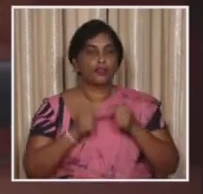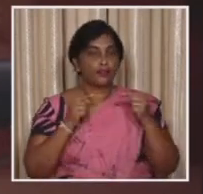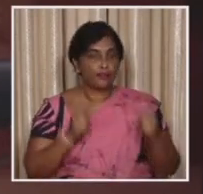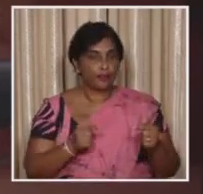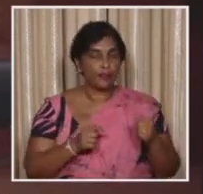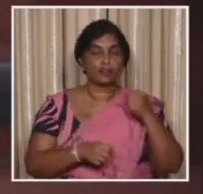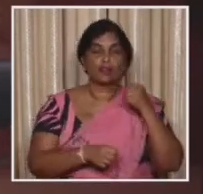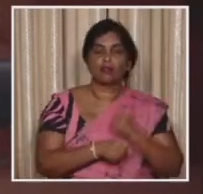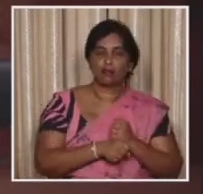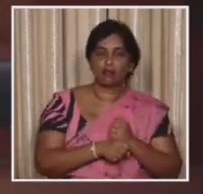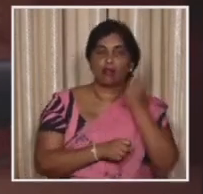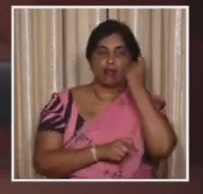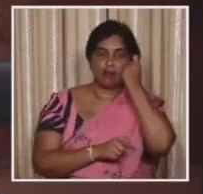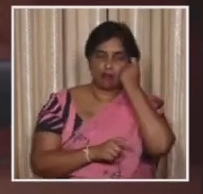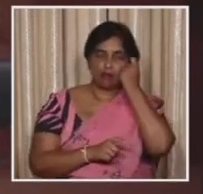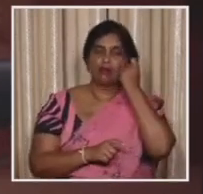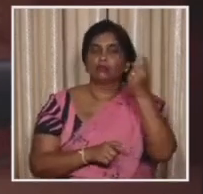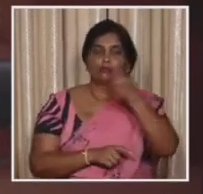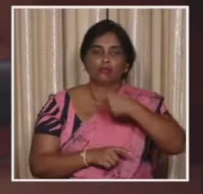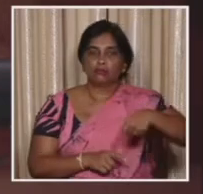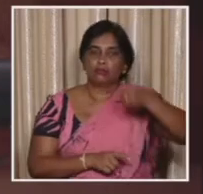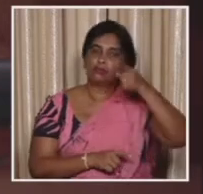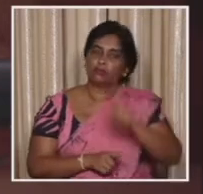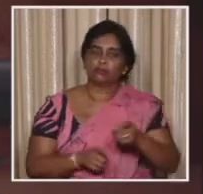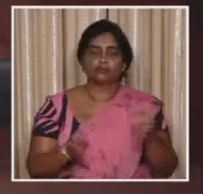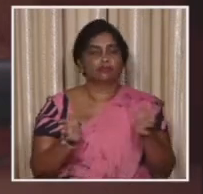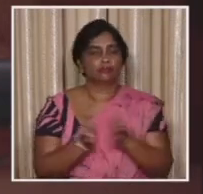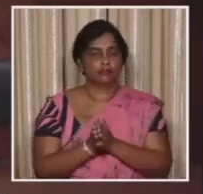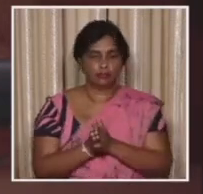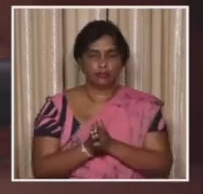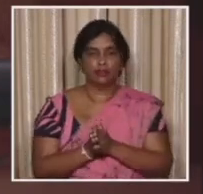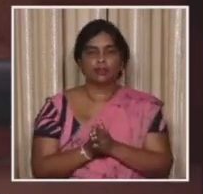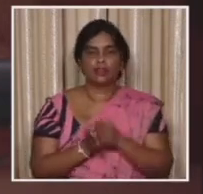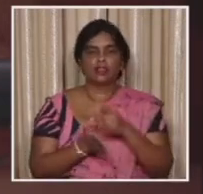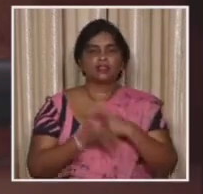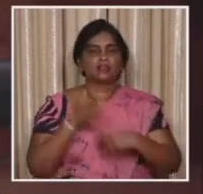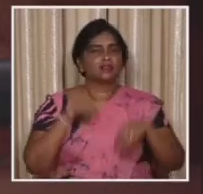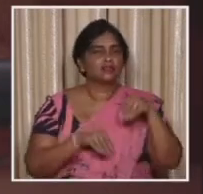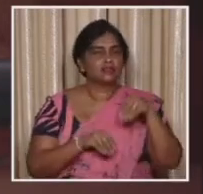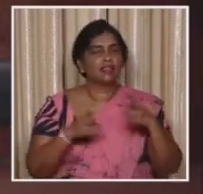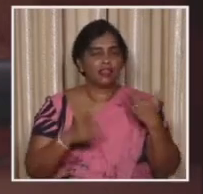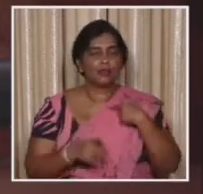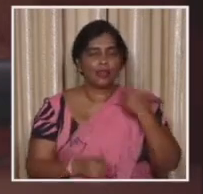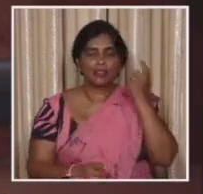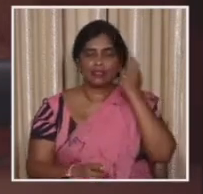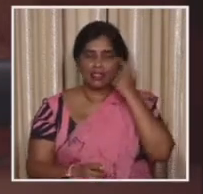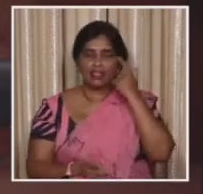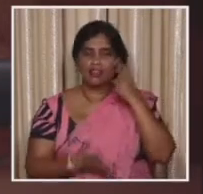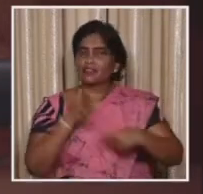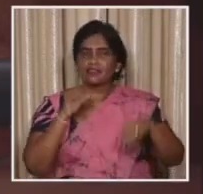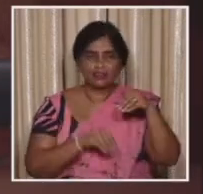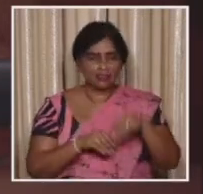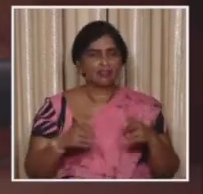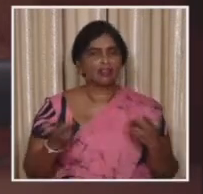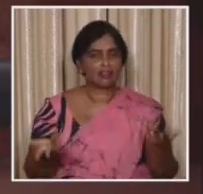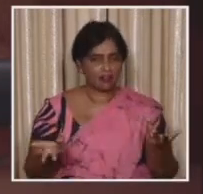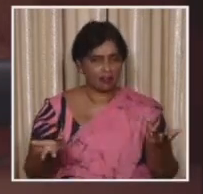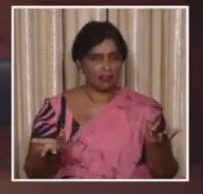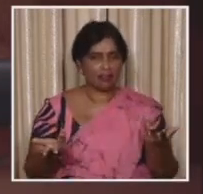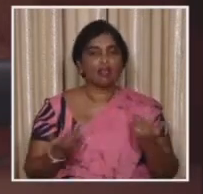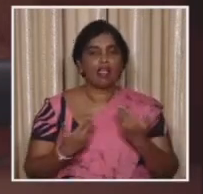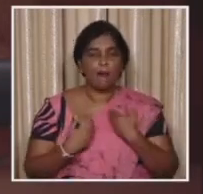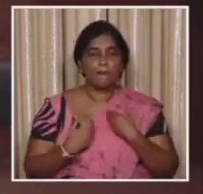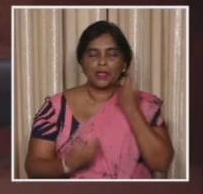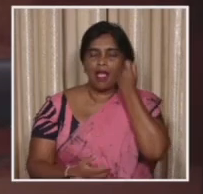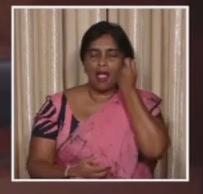sa andu me yojana wa pilman de ekem mati ke wina bawa. Itu re itana candia tin nekel api kaurut dan no tibet ne ni. Itu eka tama